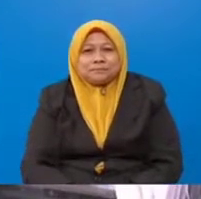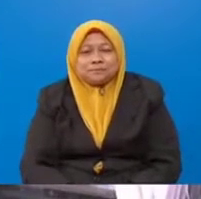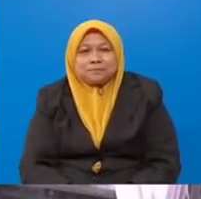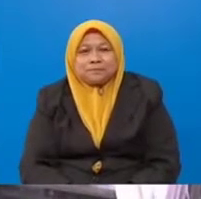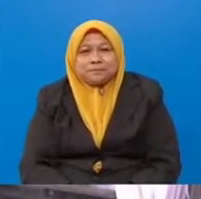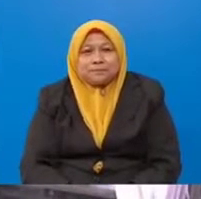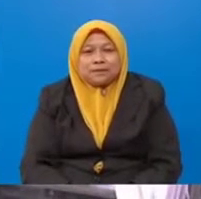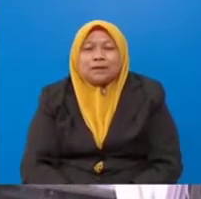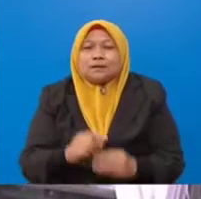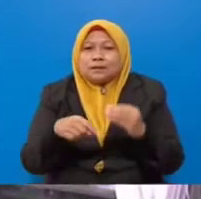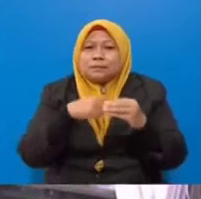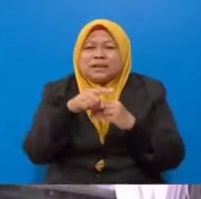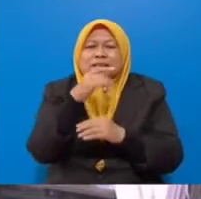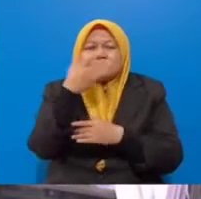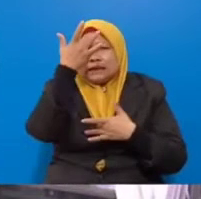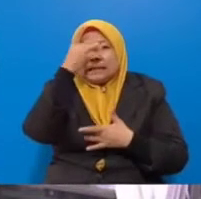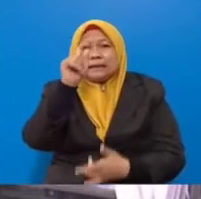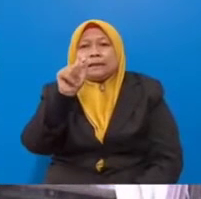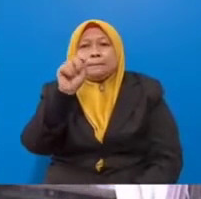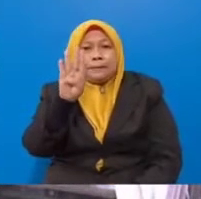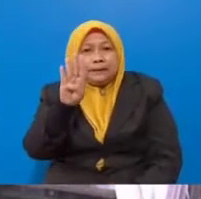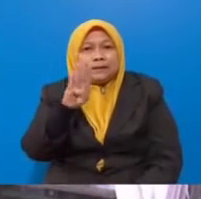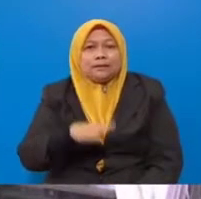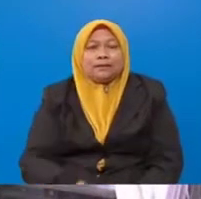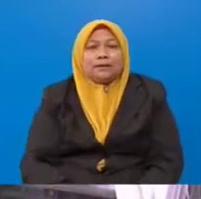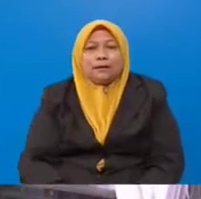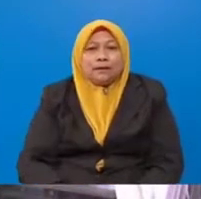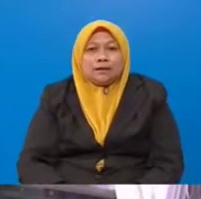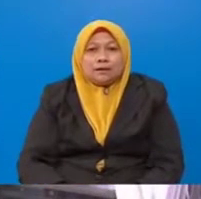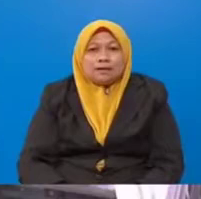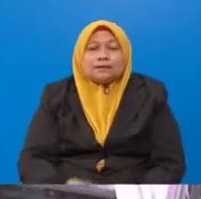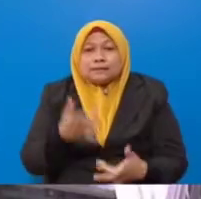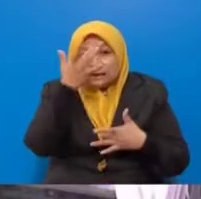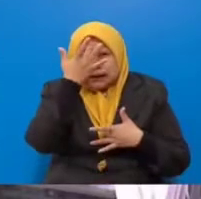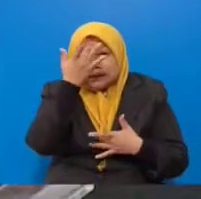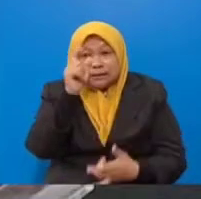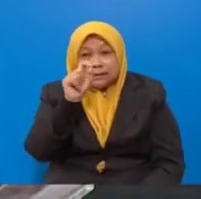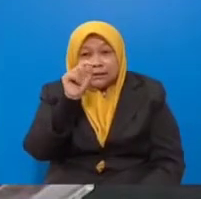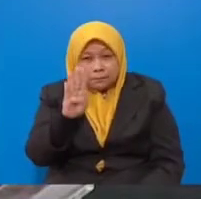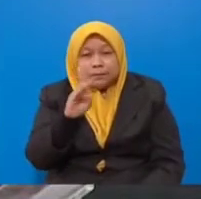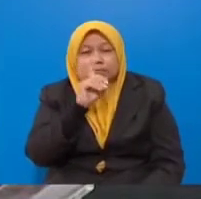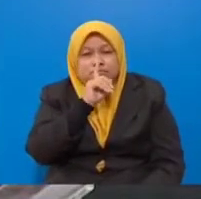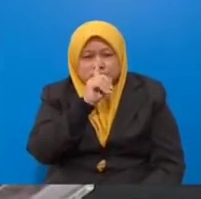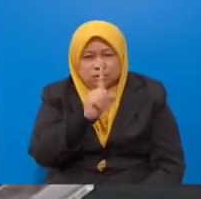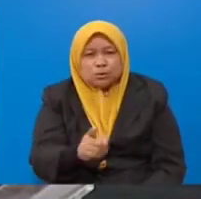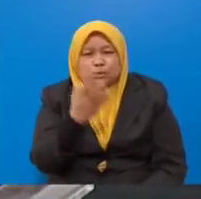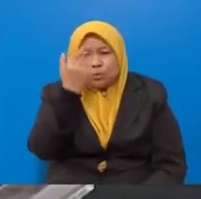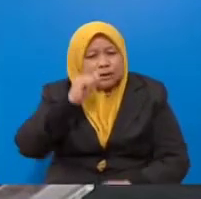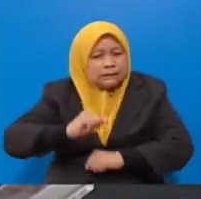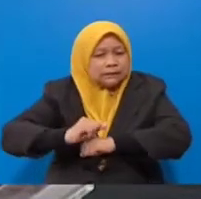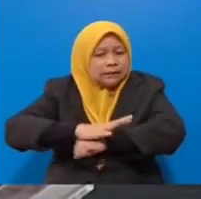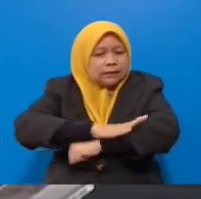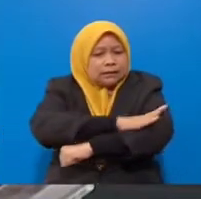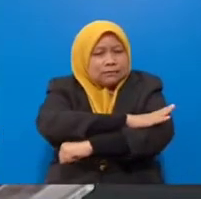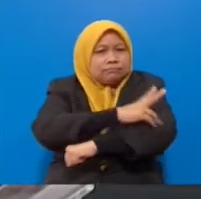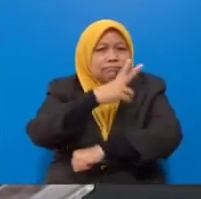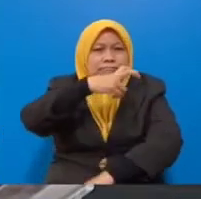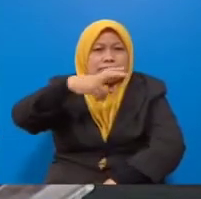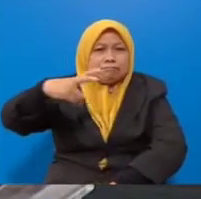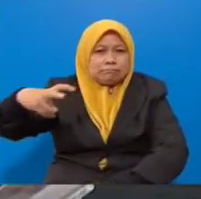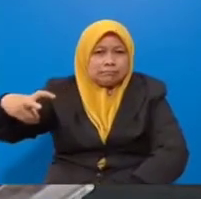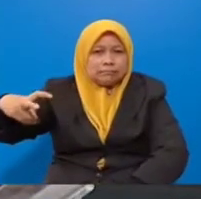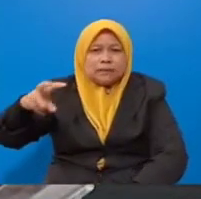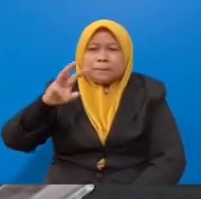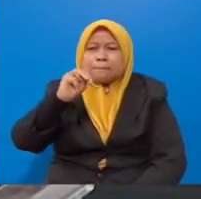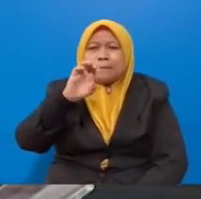ini bukan adegan penyakit.tb Tuhan level joget tipe adalah disebabkan oleh jangkitan vectorial